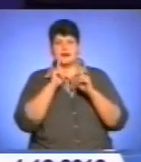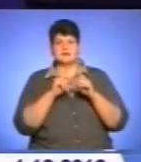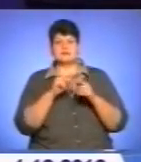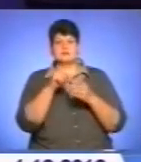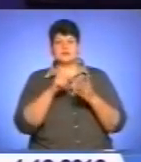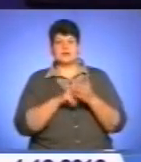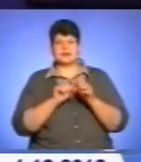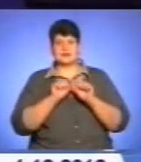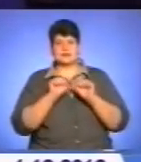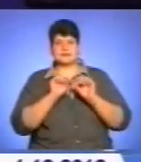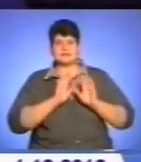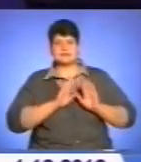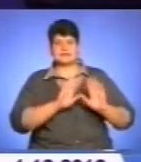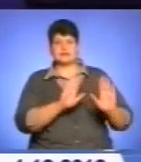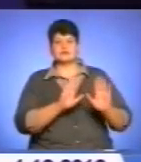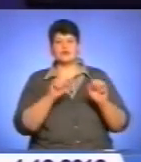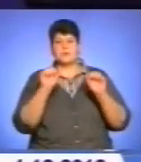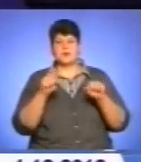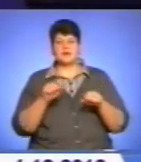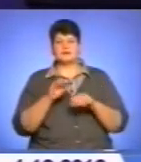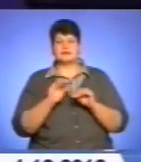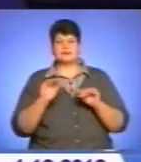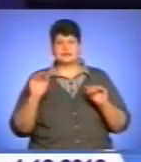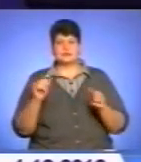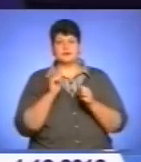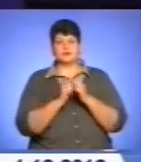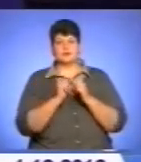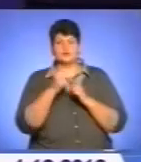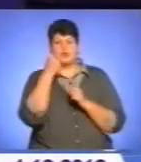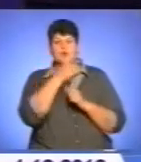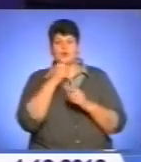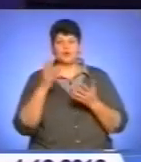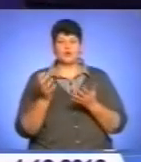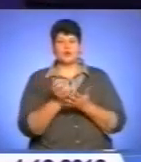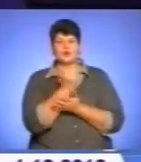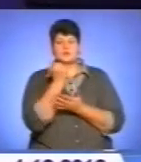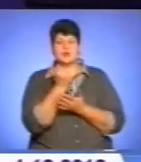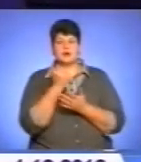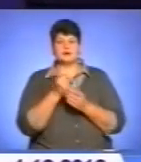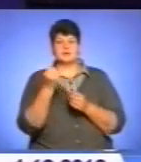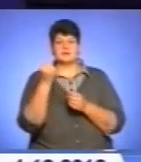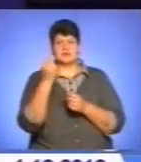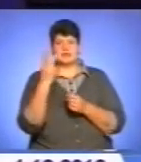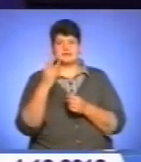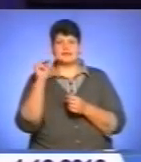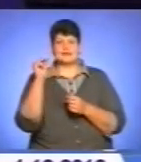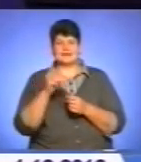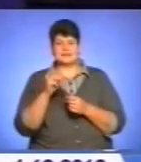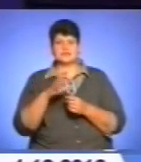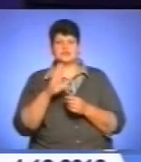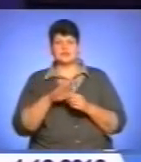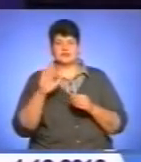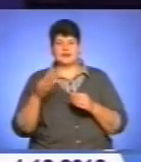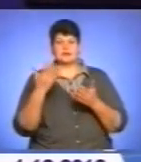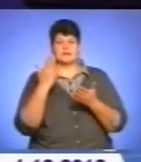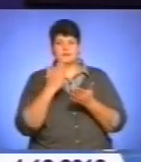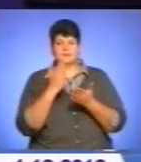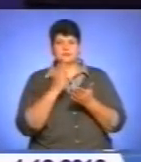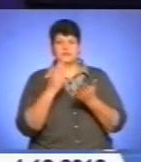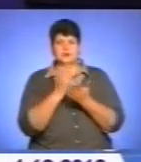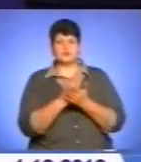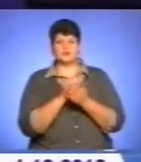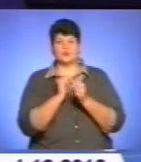дитини. Глава держави нагадав, щороку досягають повноліття близько 13 тисяч дітей-сиріт і дітей, позбавлених батьківського